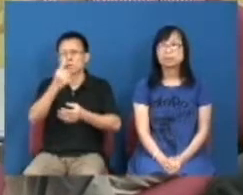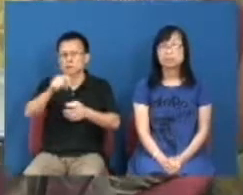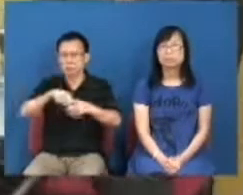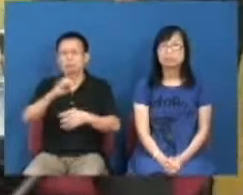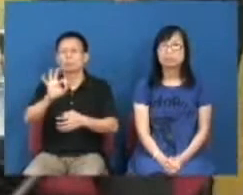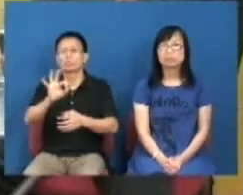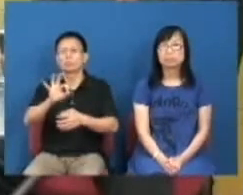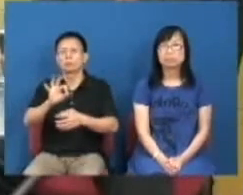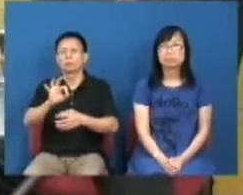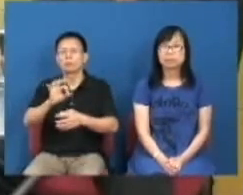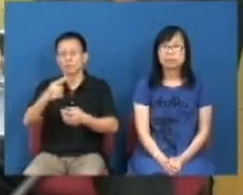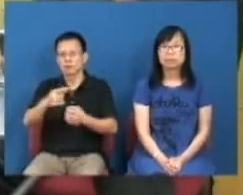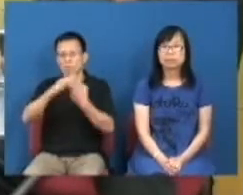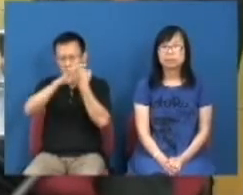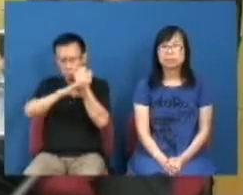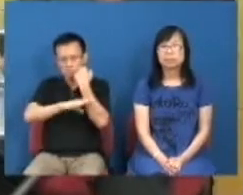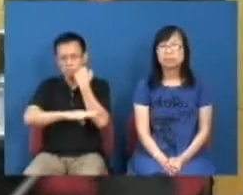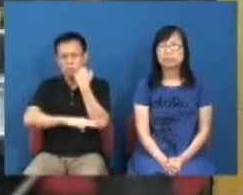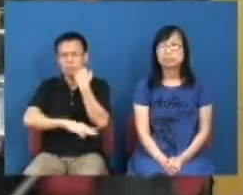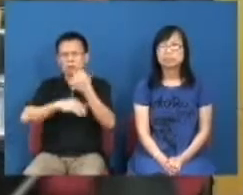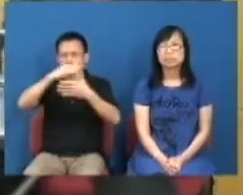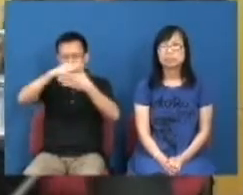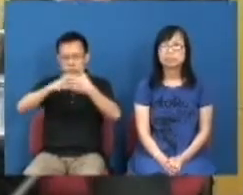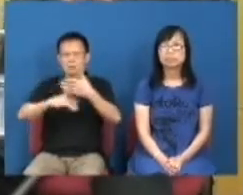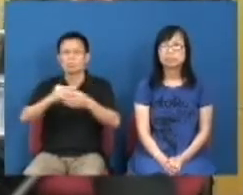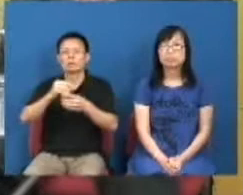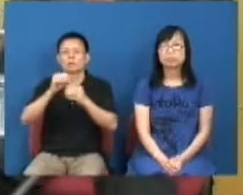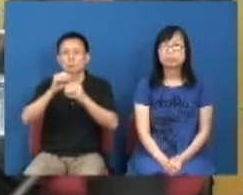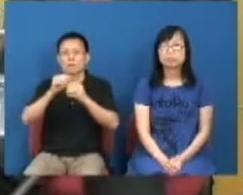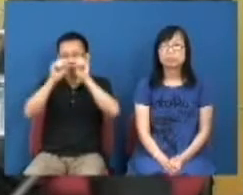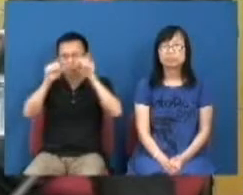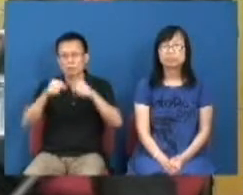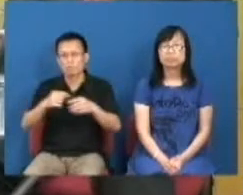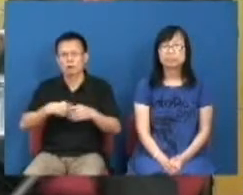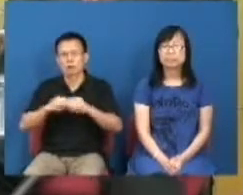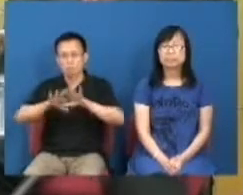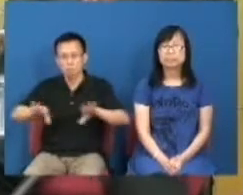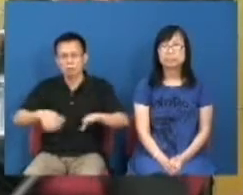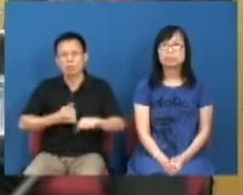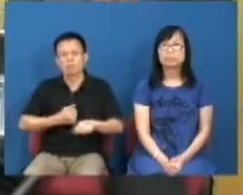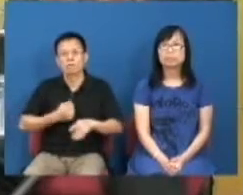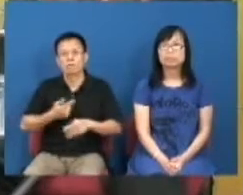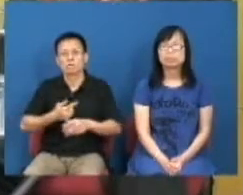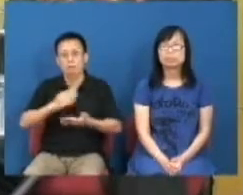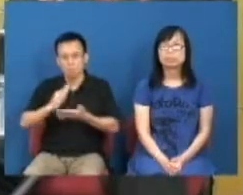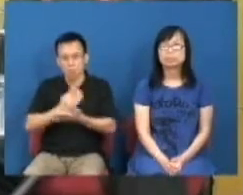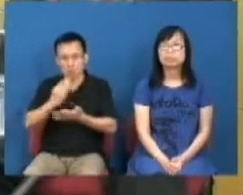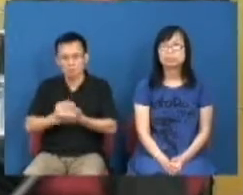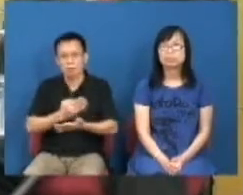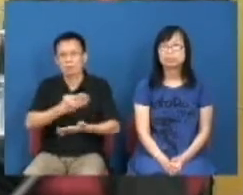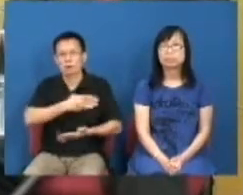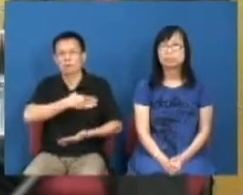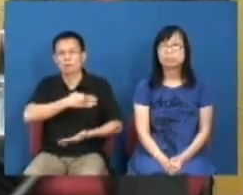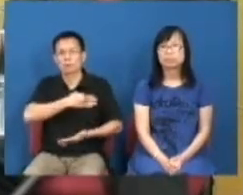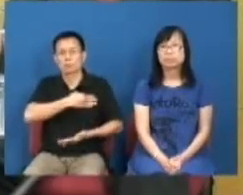實呢個係制度問題啊，制度問題。當我哋做調解員咧，真係考到個調解員嘅